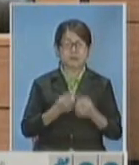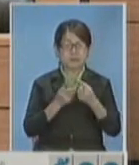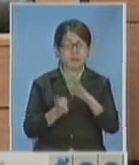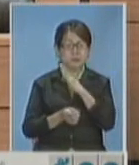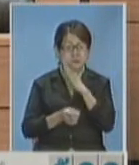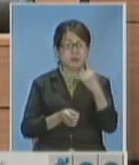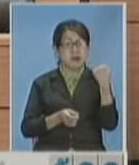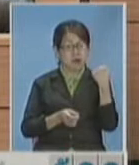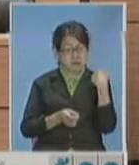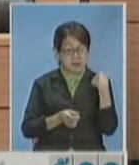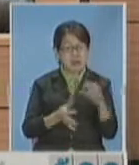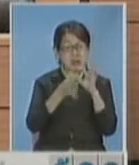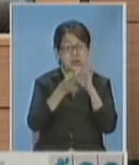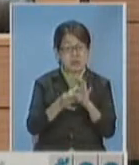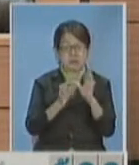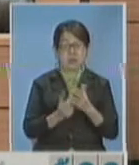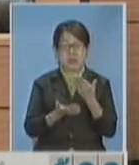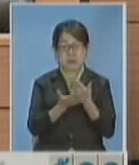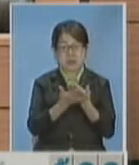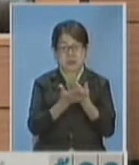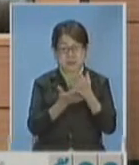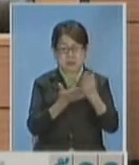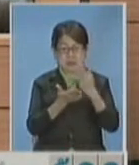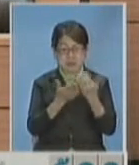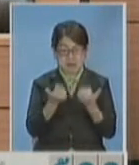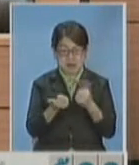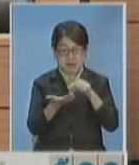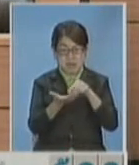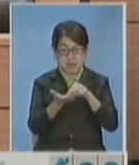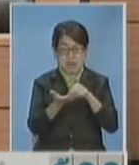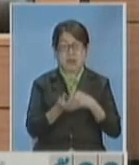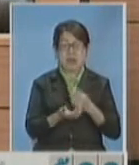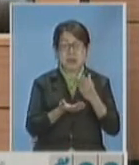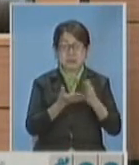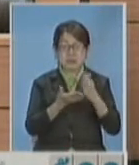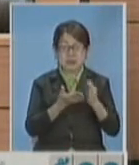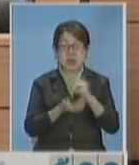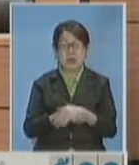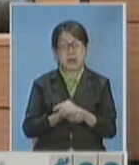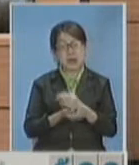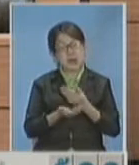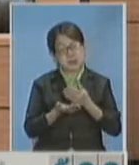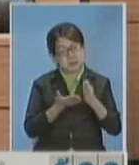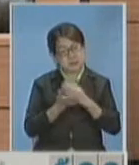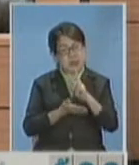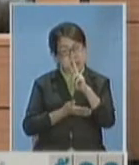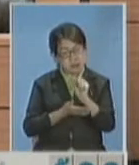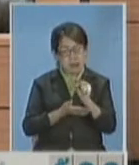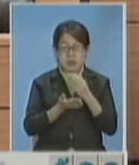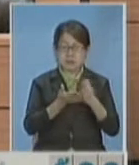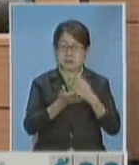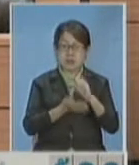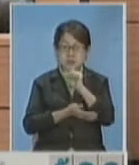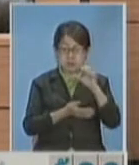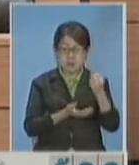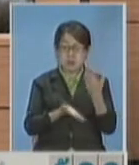ด็นที่เกี่ยวพันกับการใช้จ่ายงบประมาณของรัฐสภาหรือของสภาผู้แทนราษฎร